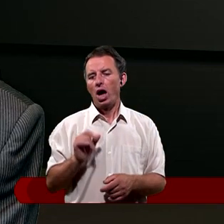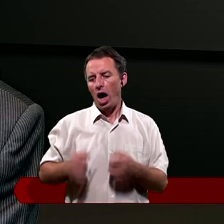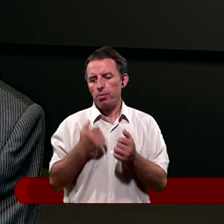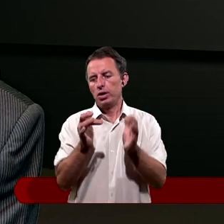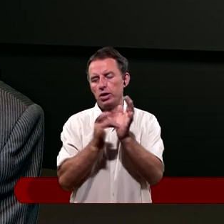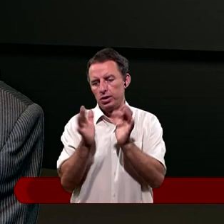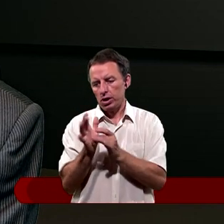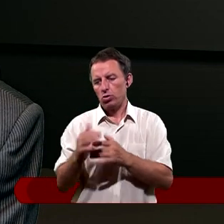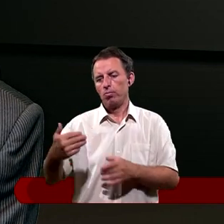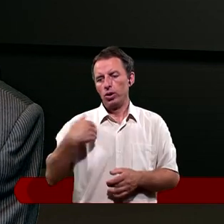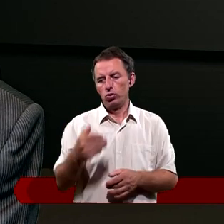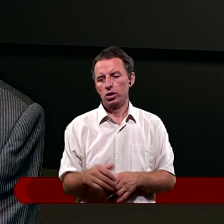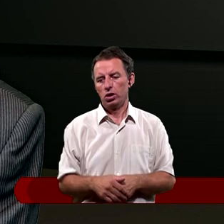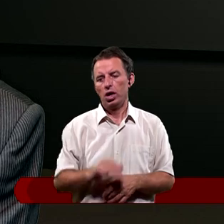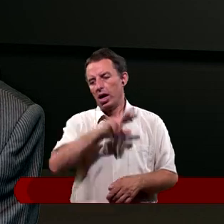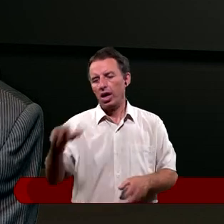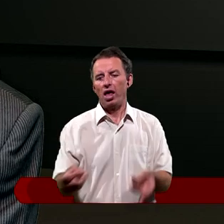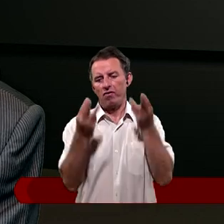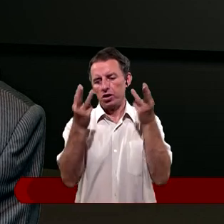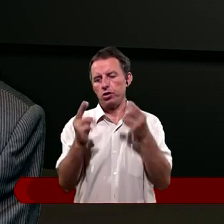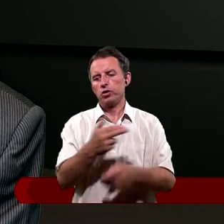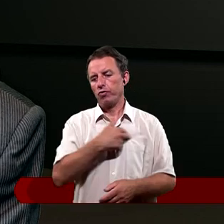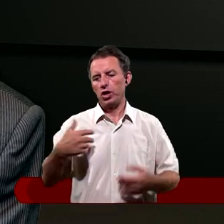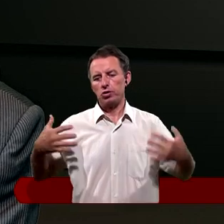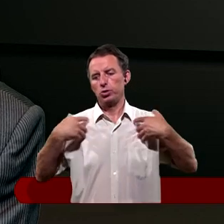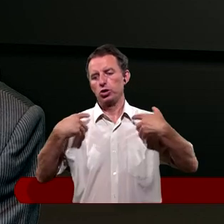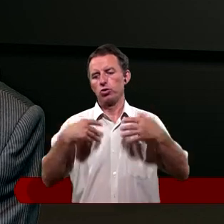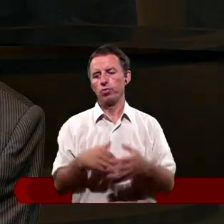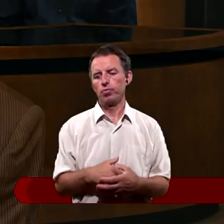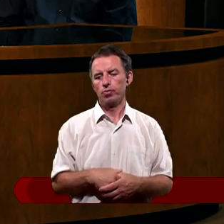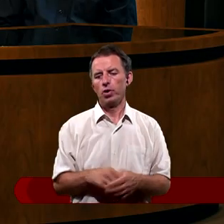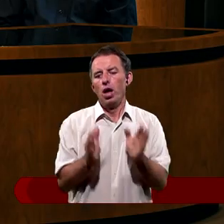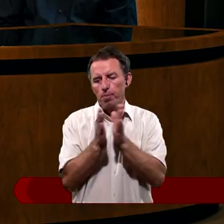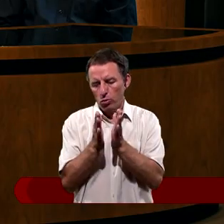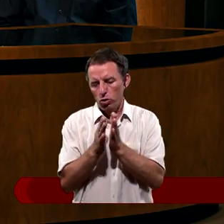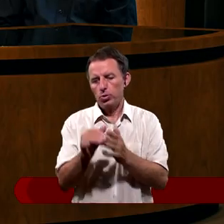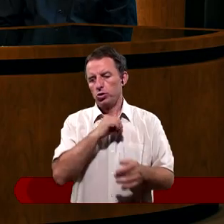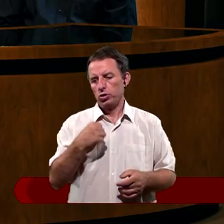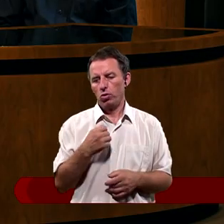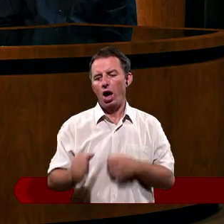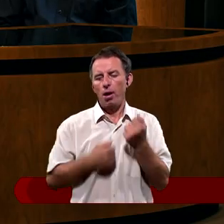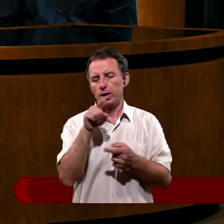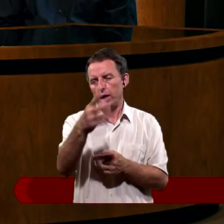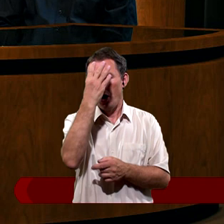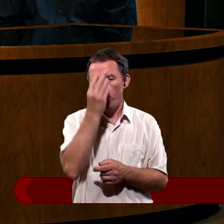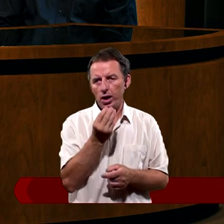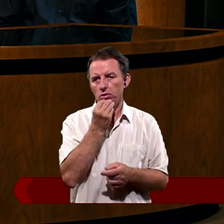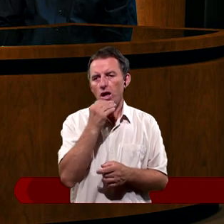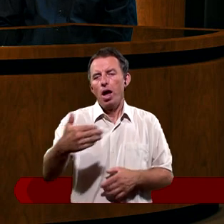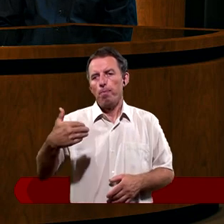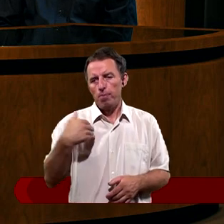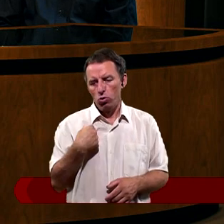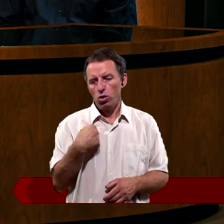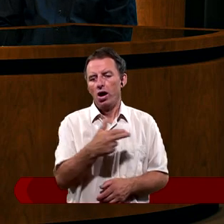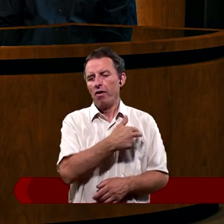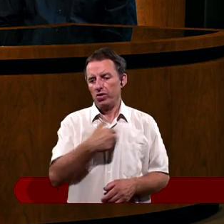żeby Pan Jezus był najważniejszym w naszym życiu. Módlmy się, aby ten obraz